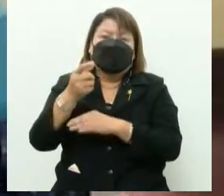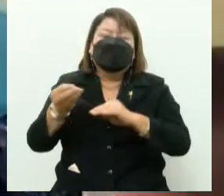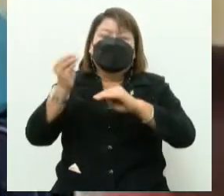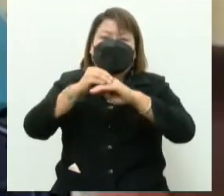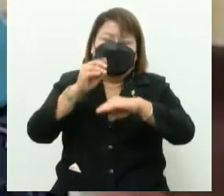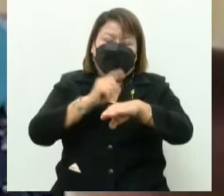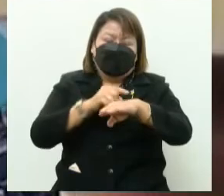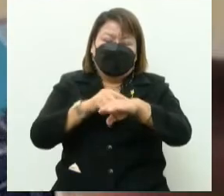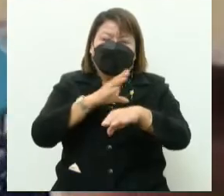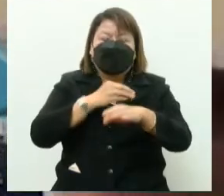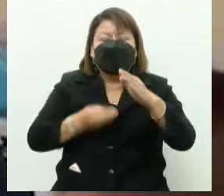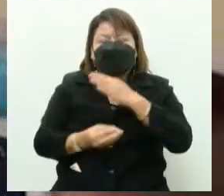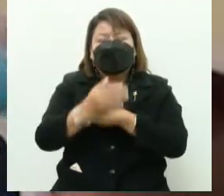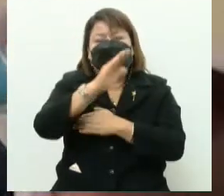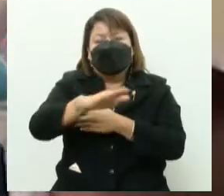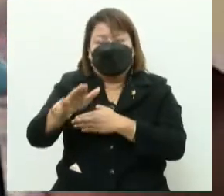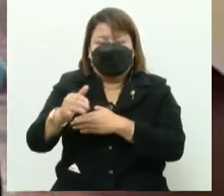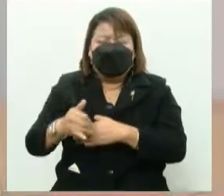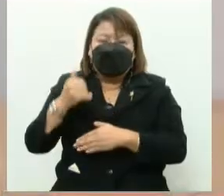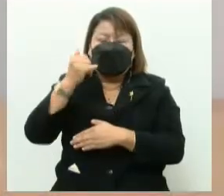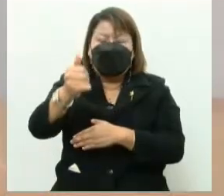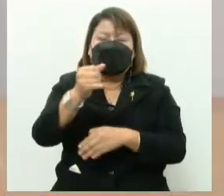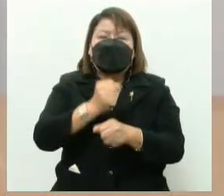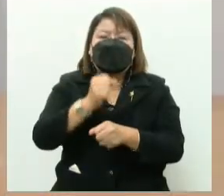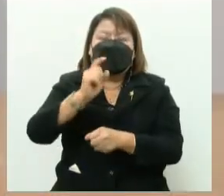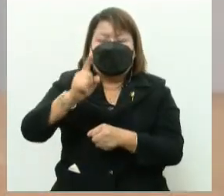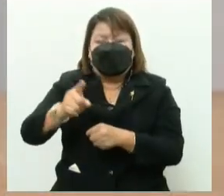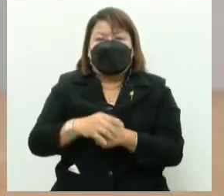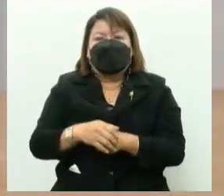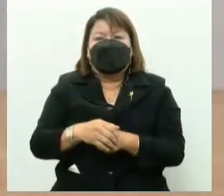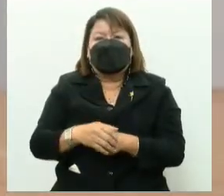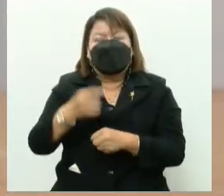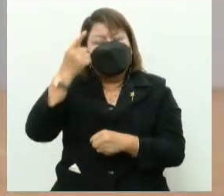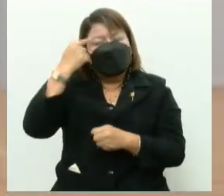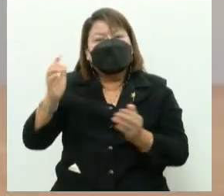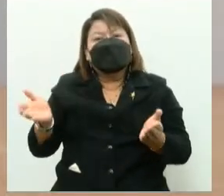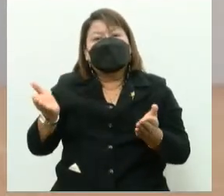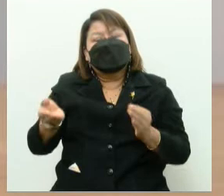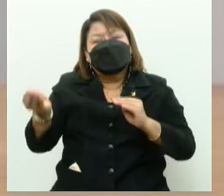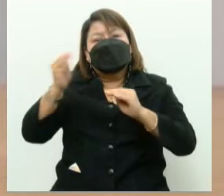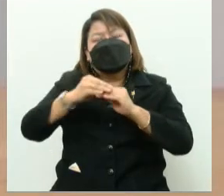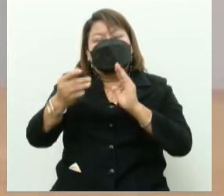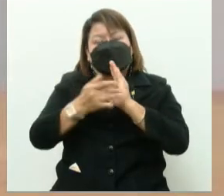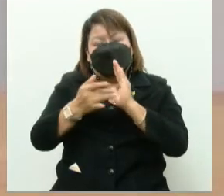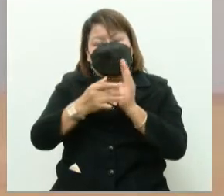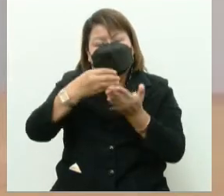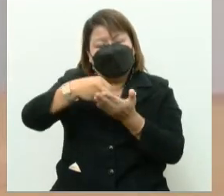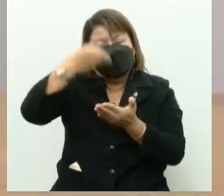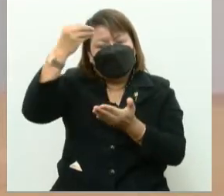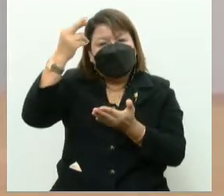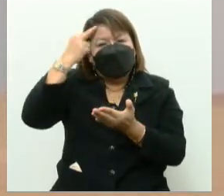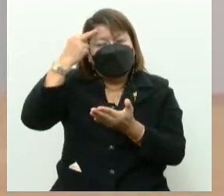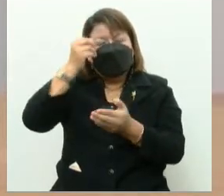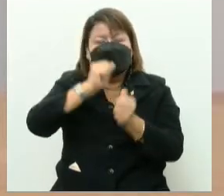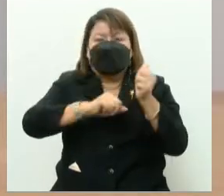และโอกาสให้นักเรียนได้ลงมือปฏิบัติจริงเพื่อเสริมสร้างทักษะในการเรียนรู้ในทุกด้